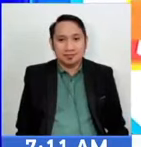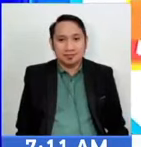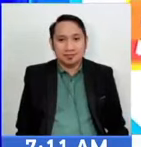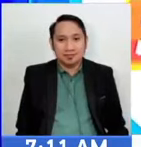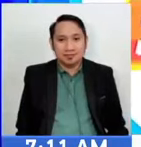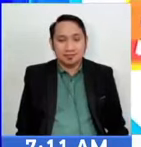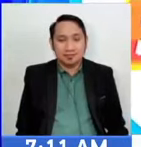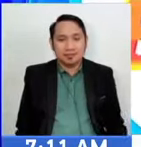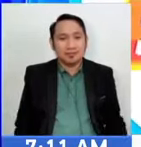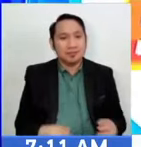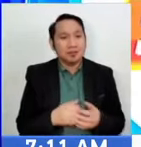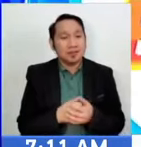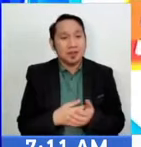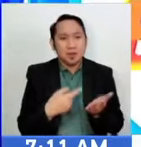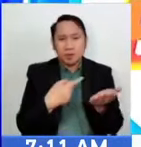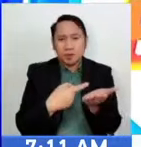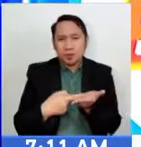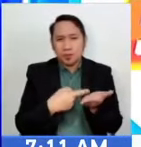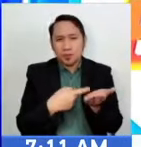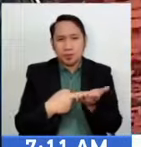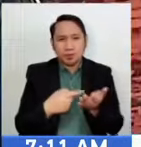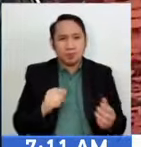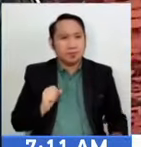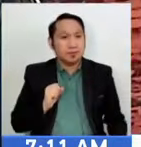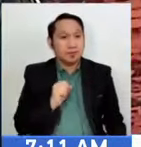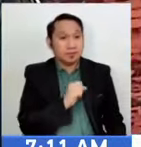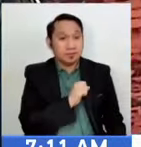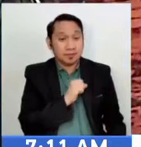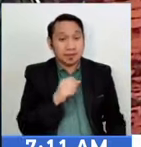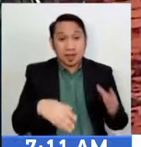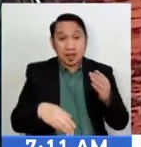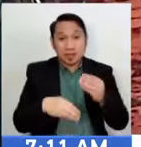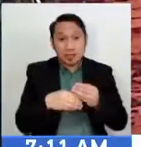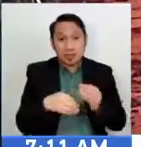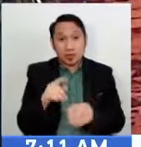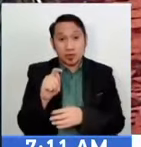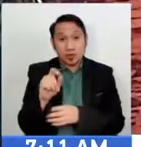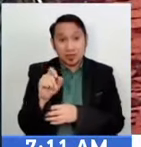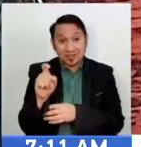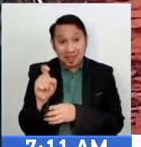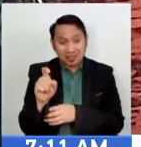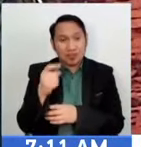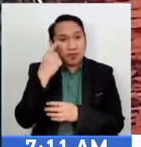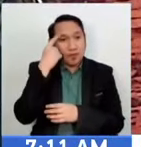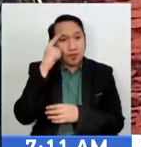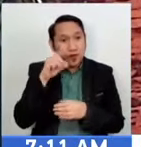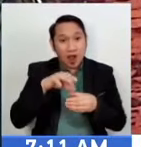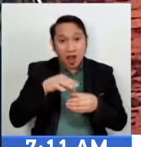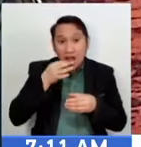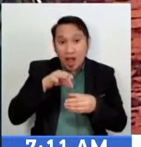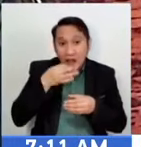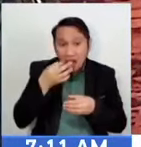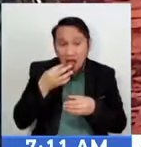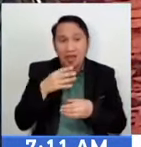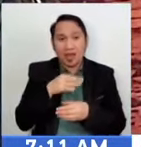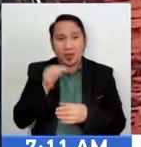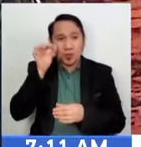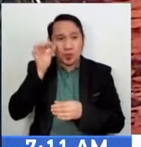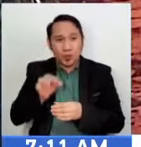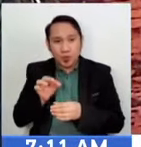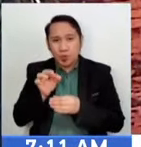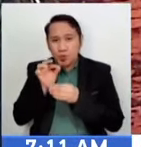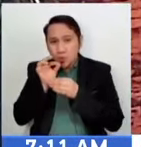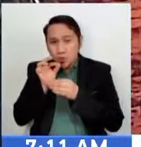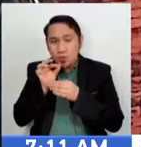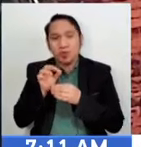Tinalakay sa pagdinig sa Senado ang panukalang dagdagan ng buwis sa mga junk food at matatamis na inumin. Sa isa pang pagdinig na ungkat ang umano yung maling